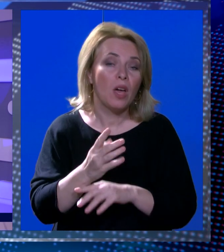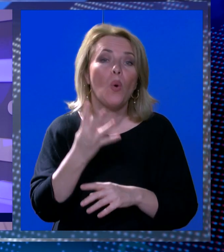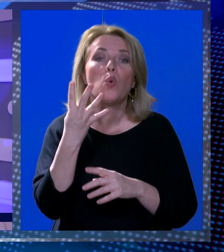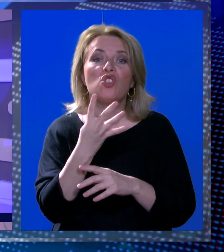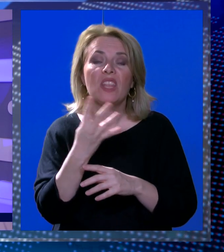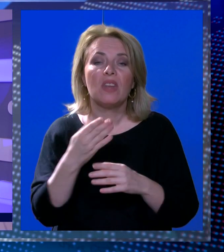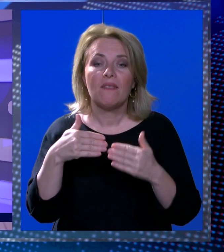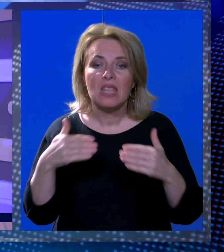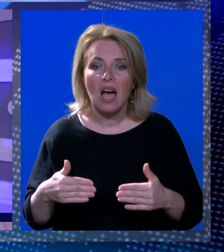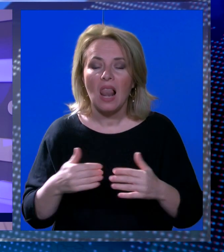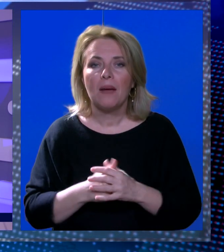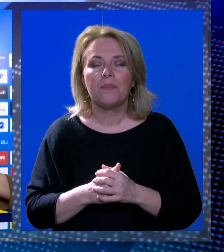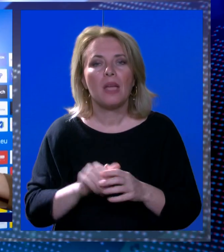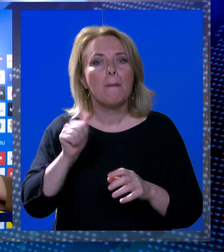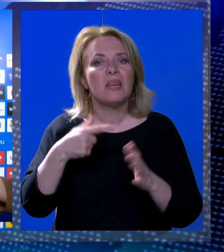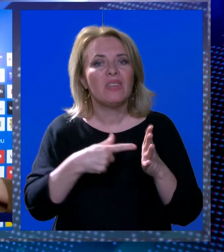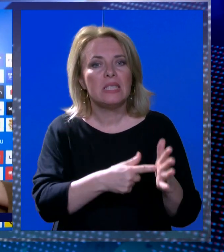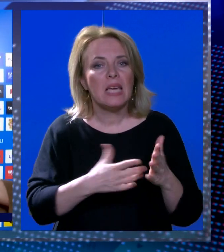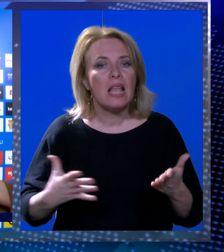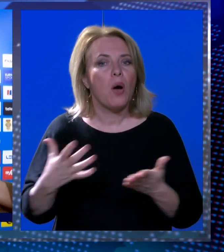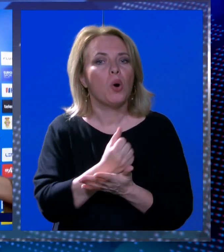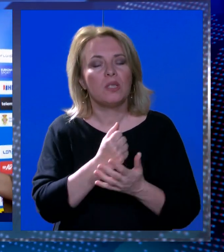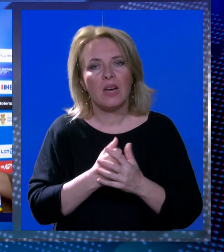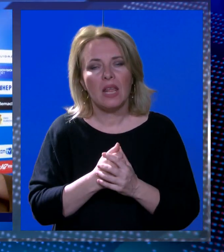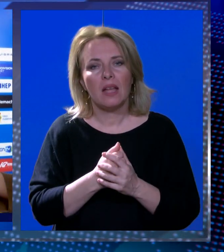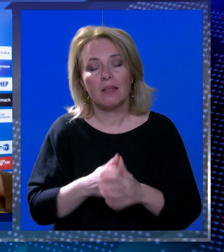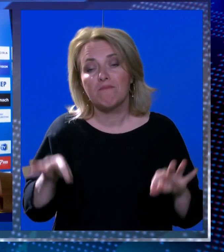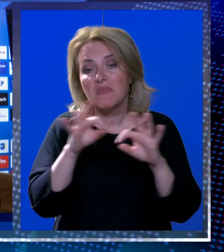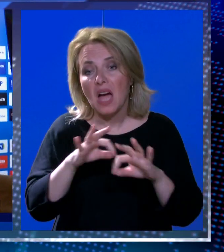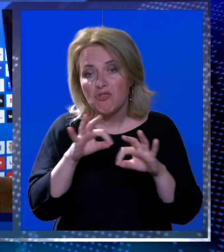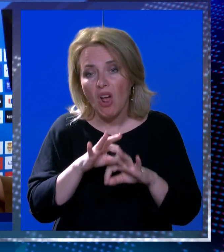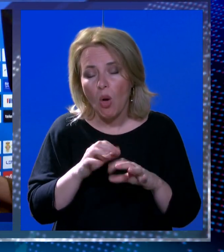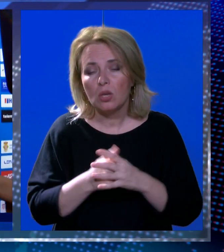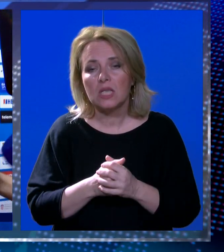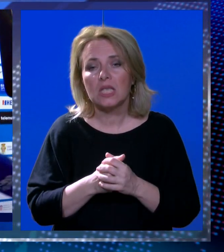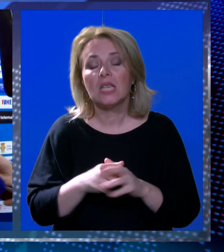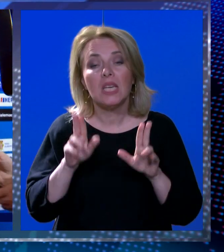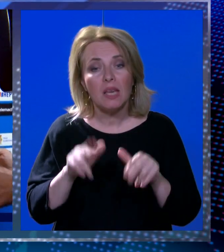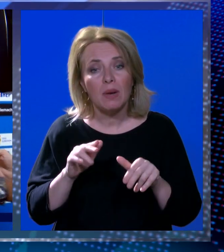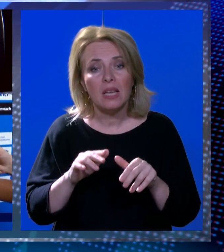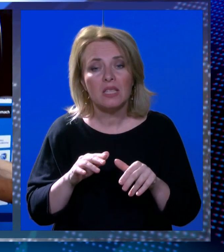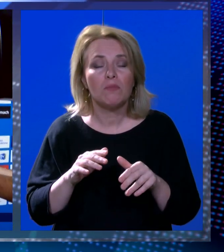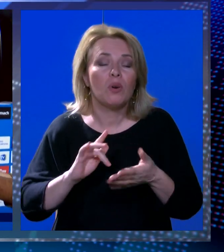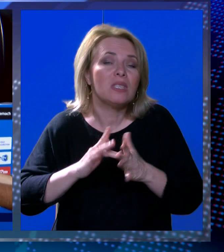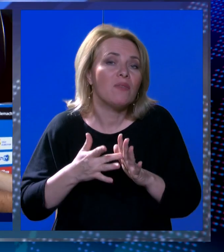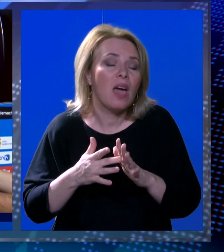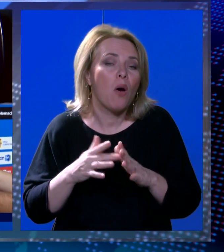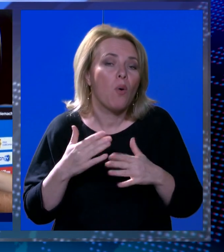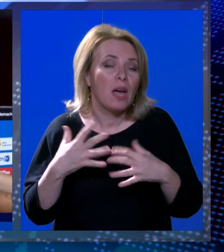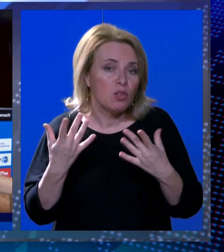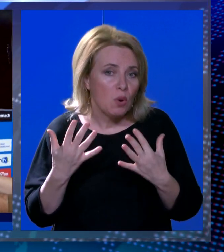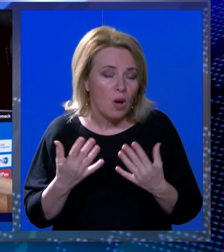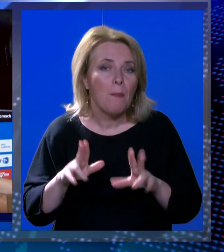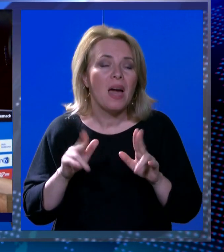plasman u četvrtfinale. Kažem, prvi cilj je ostvaren. Nažalost, imali smo sve u svojim